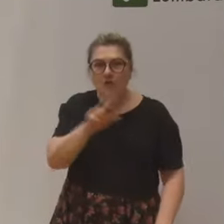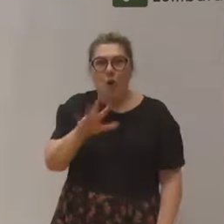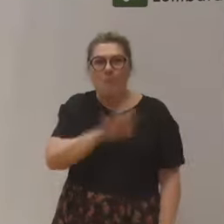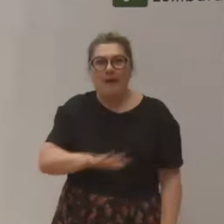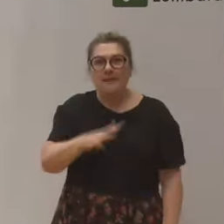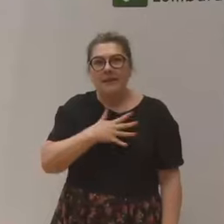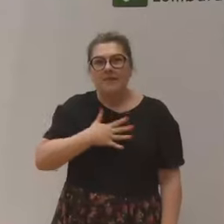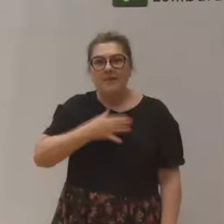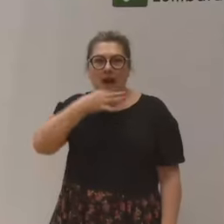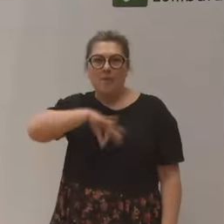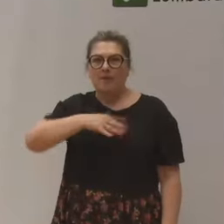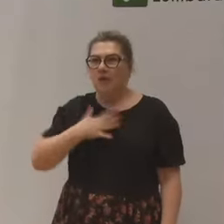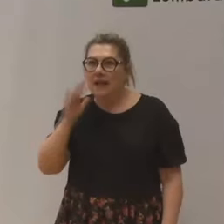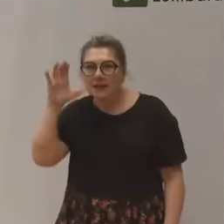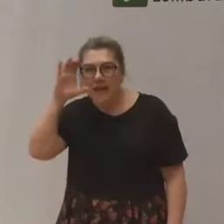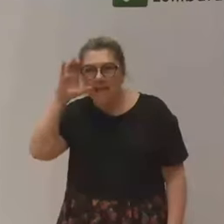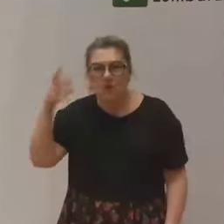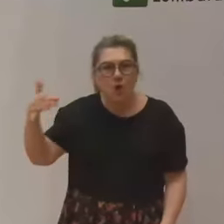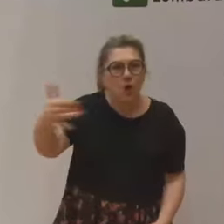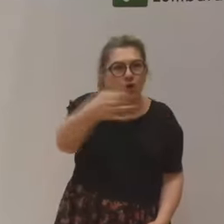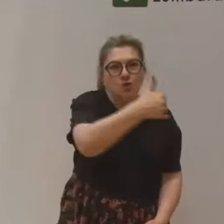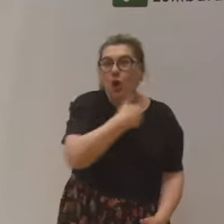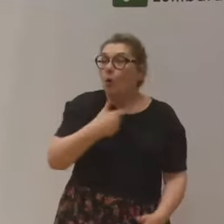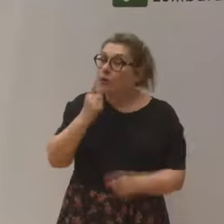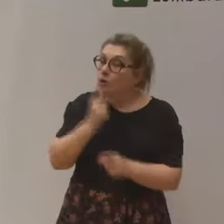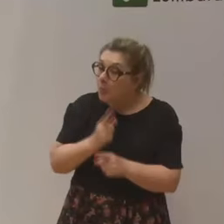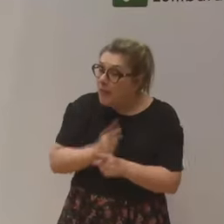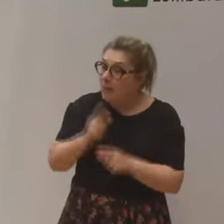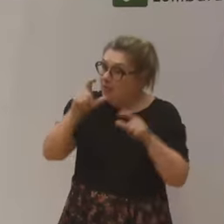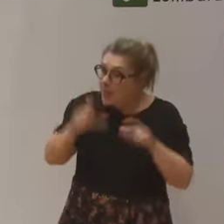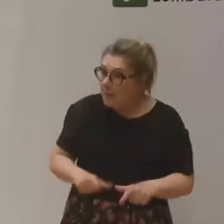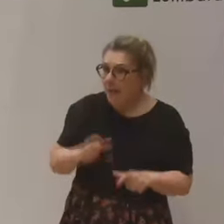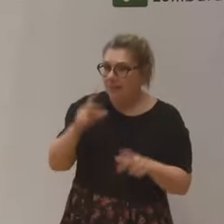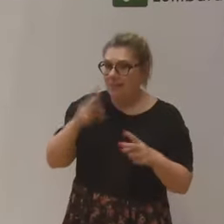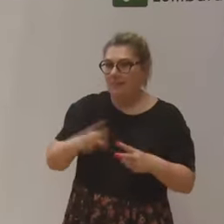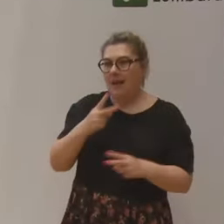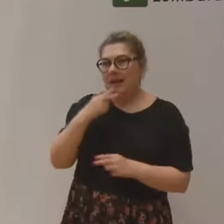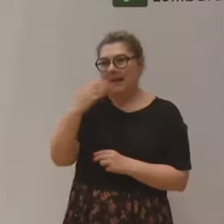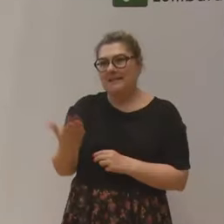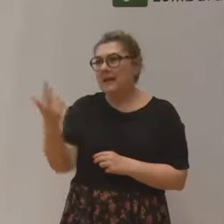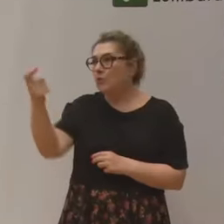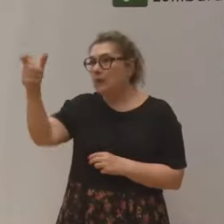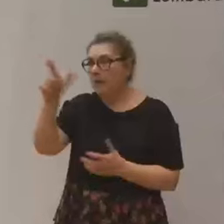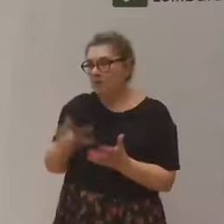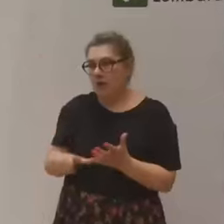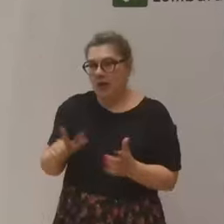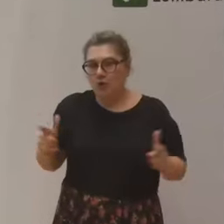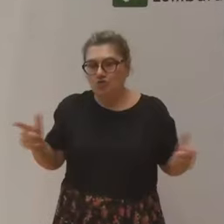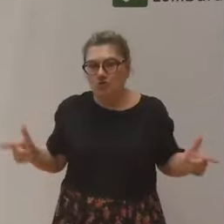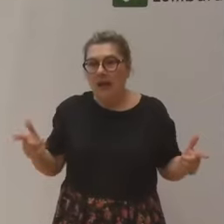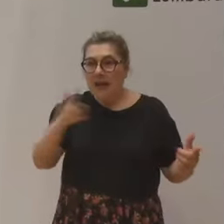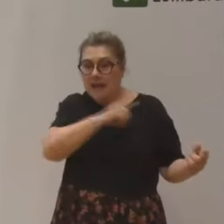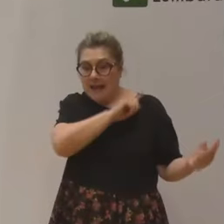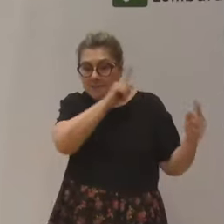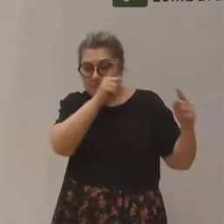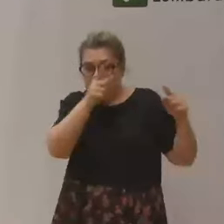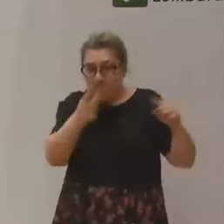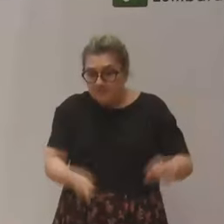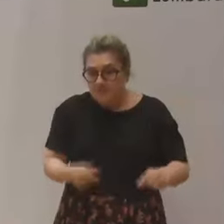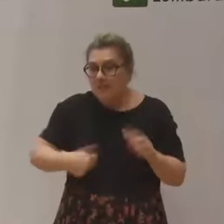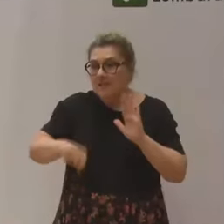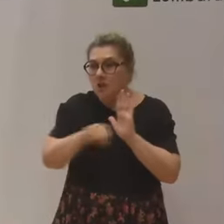questa peculiarità. E qui mi corre l'obbligo di ringraziare una persona che non c'è e che ha rappresentato nel corso della